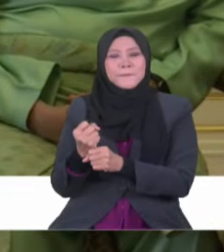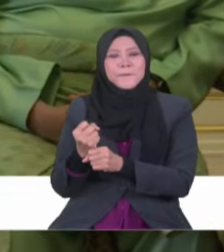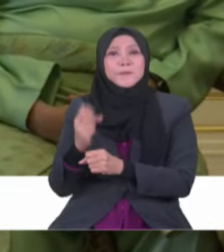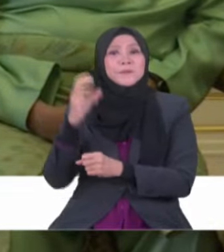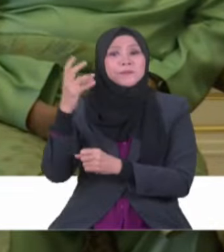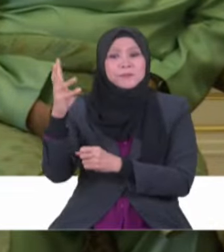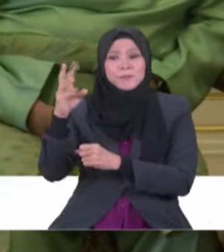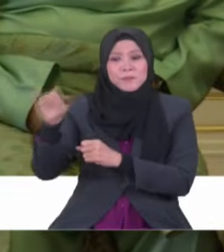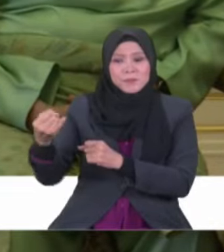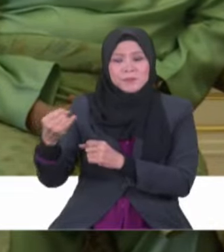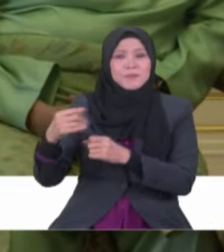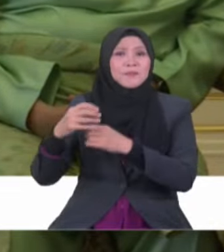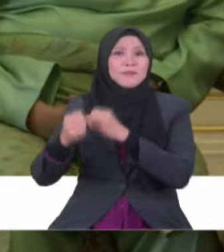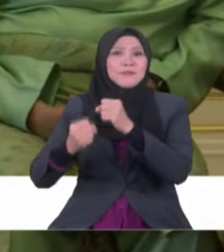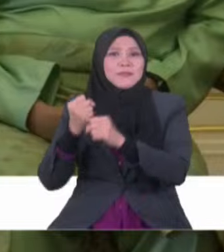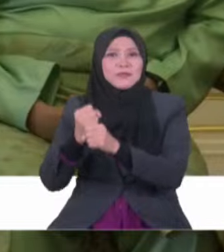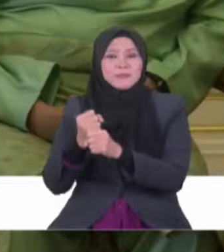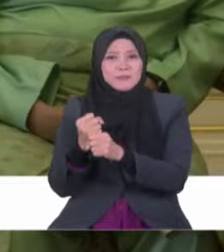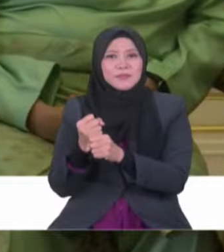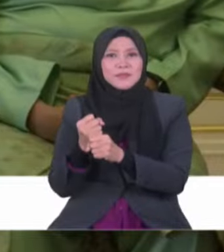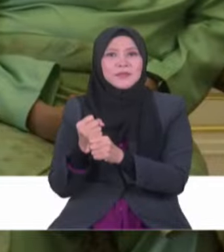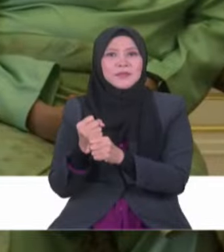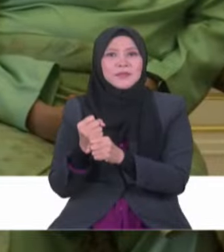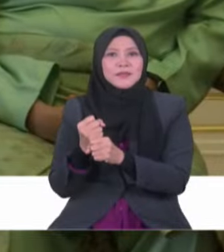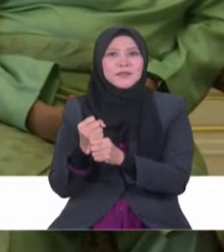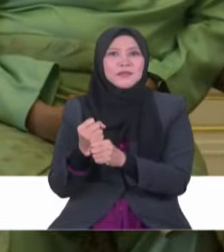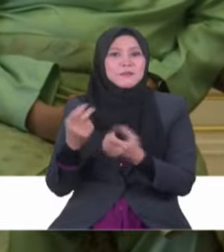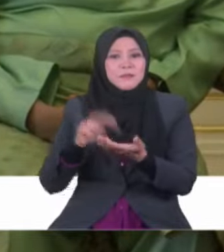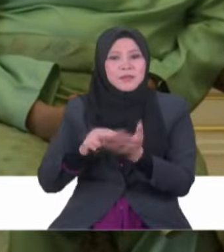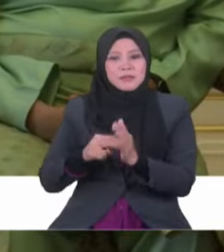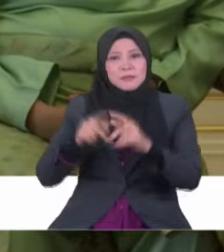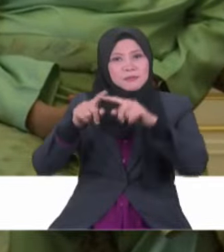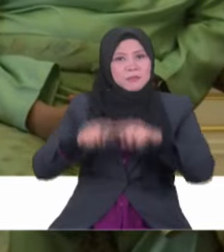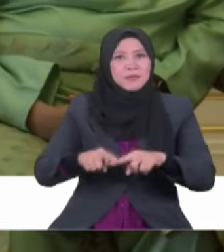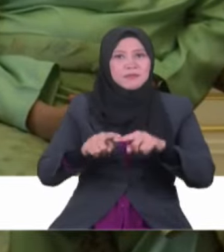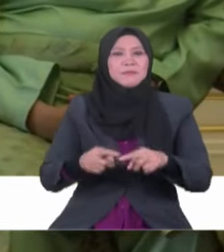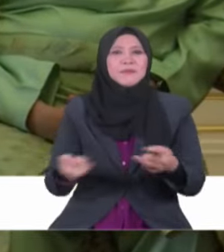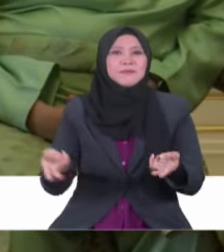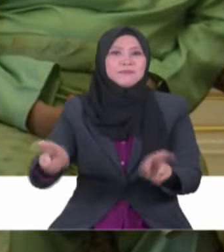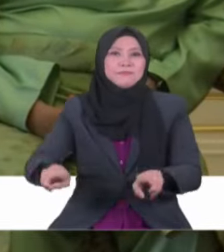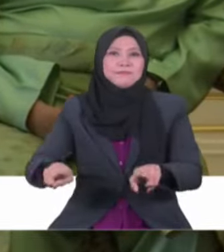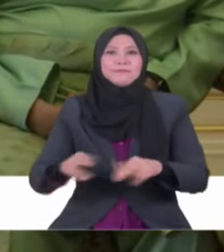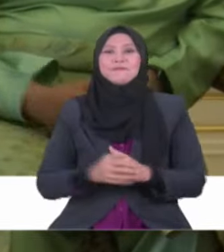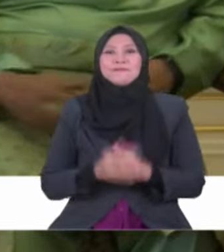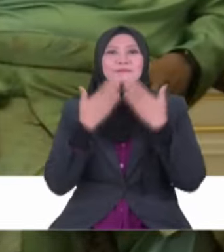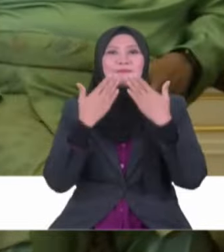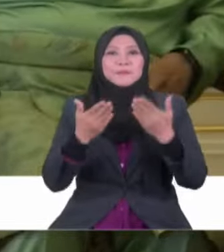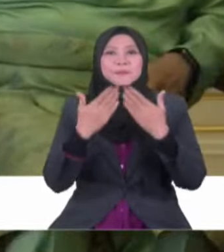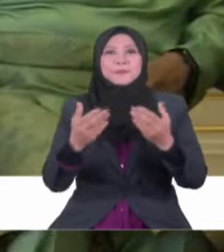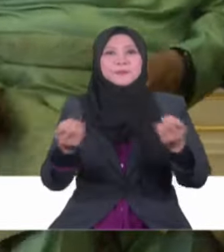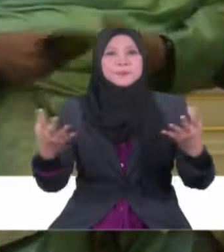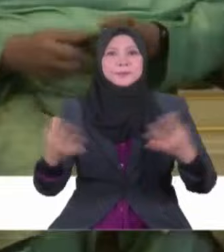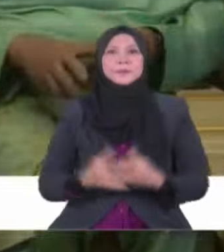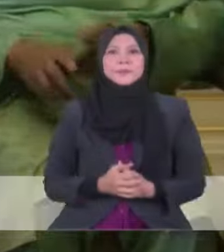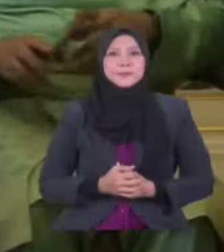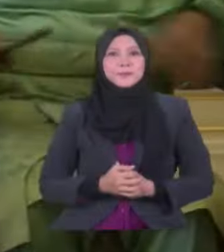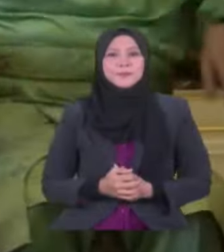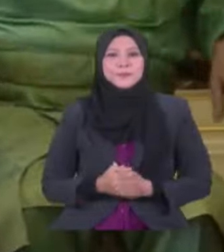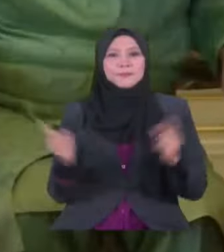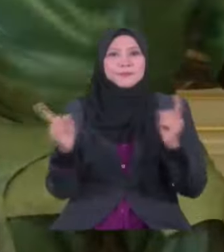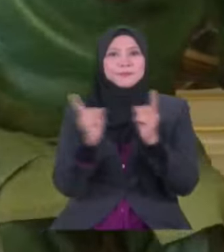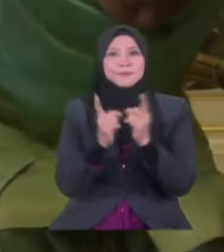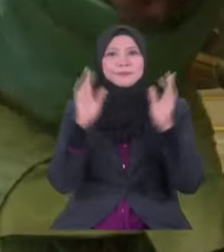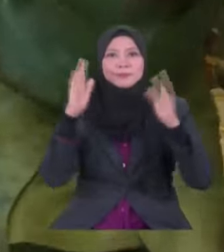mockery of our interpretation of the agreement. Okay? Alright, terima kasih banyak. Kita